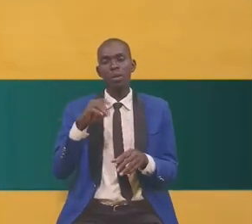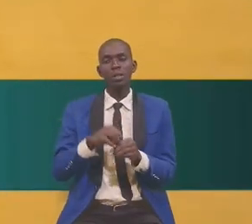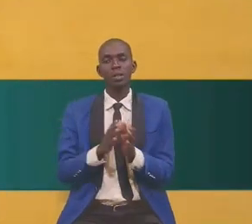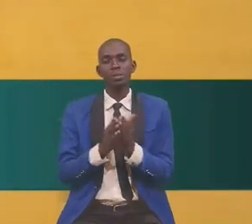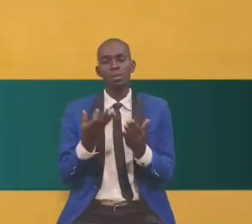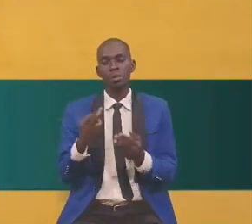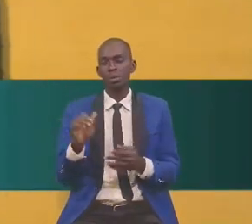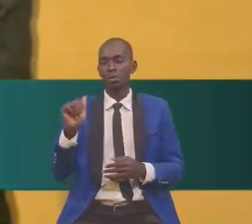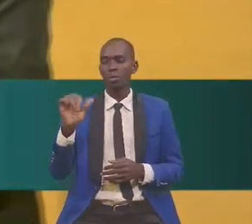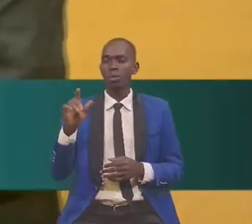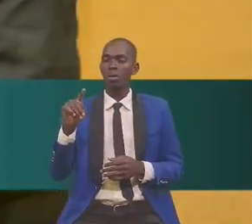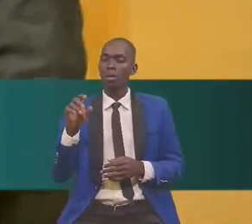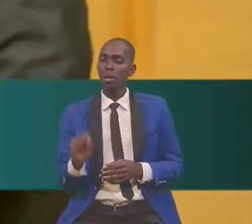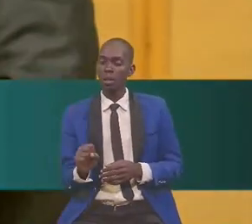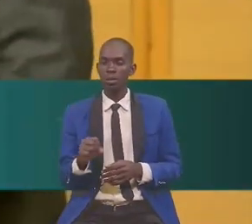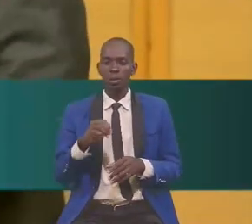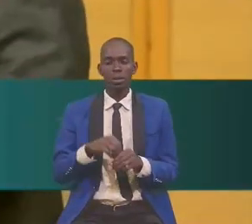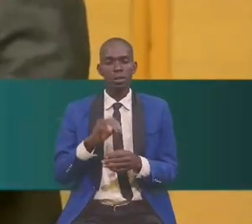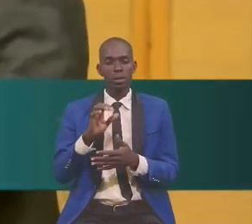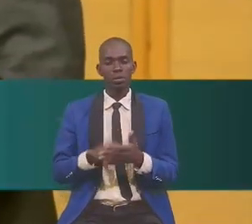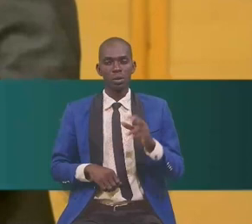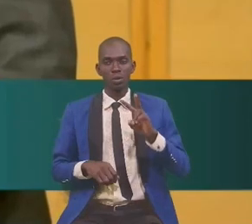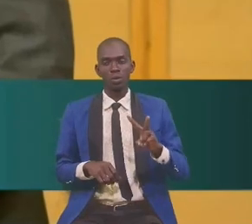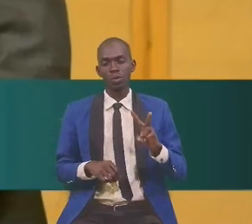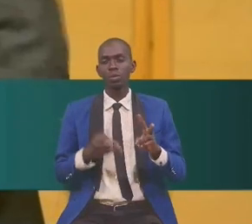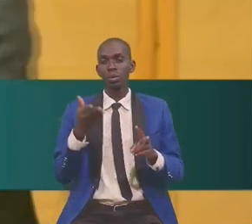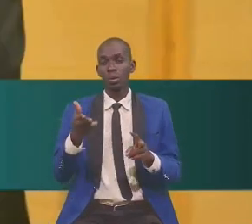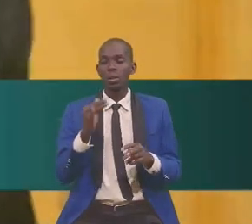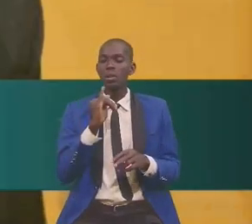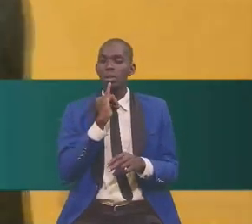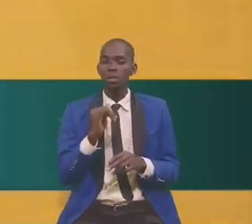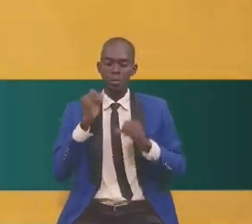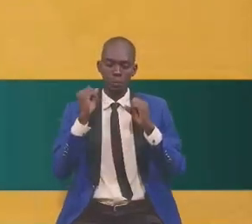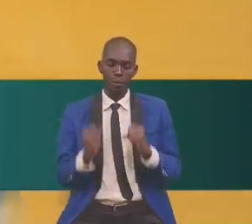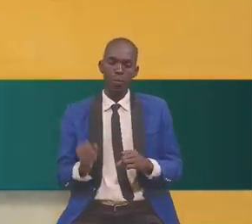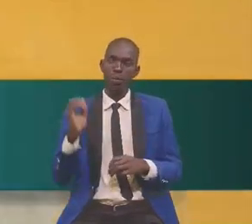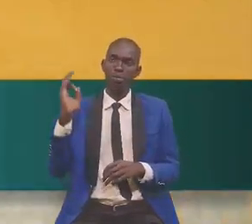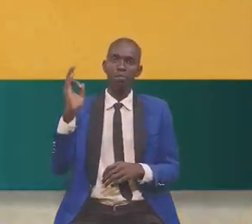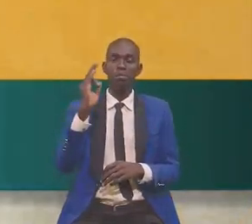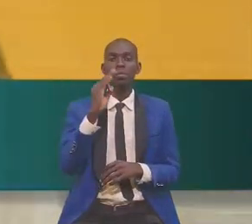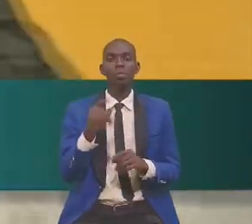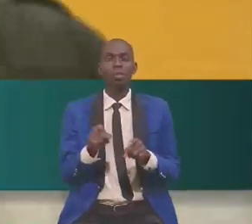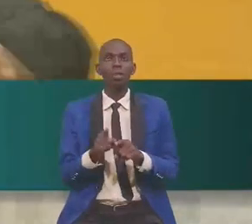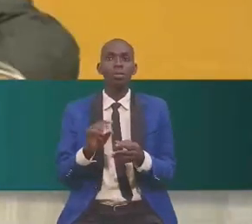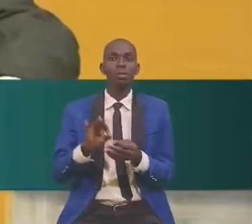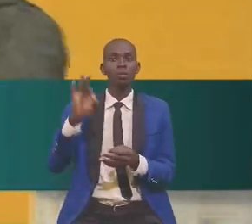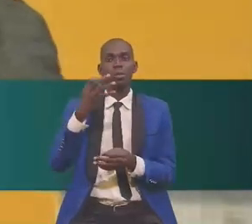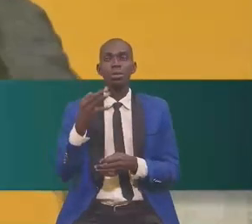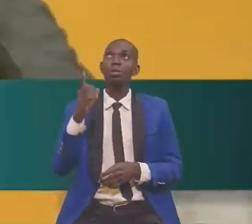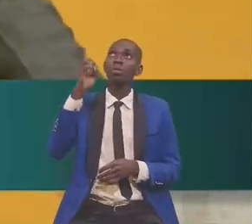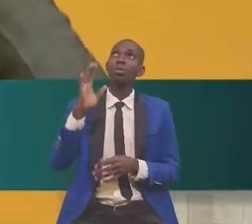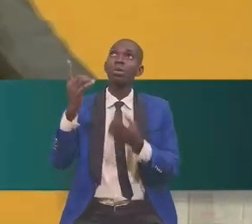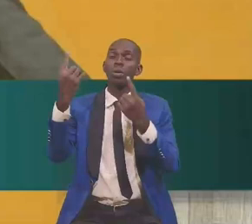le chapitre 2, l'évangélisation de puissance. Comme l'Esprit de Dieu est descendu sur